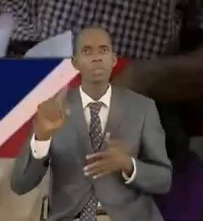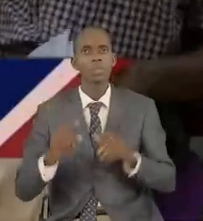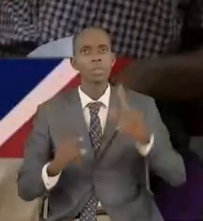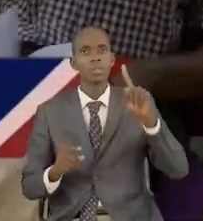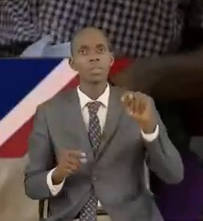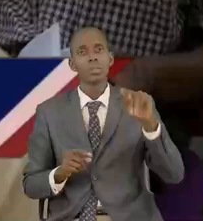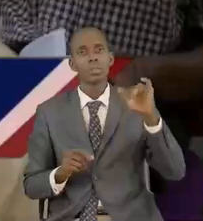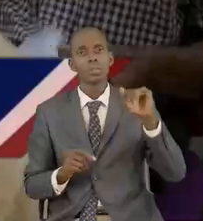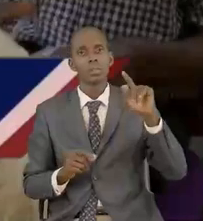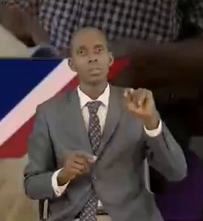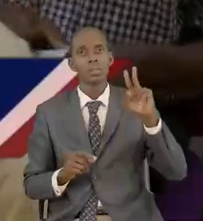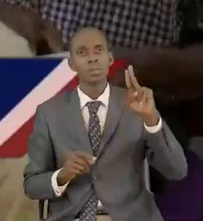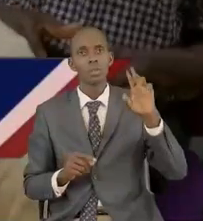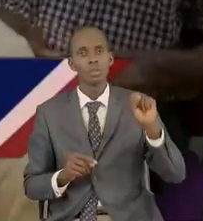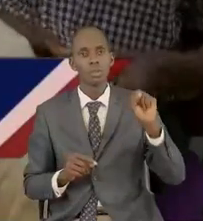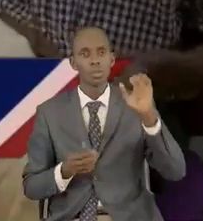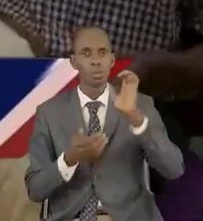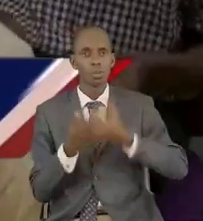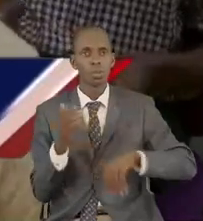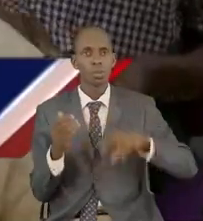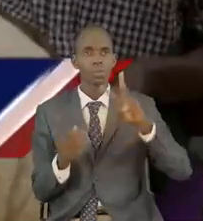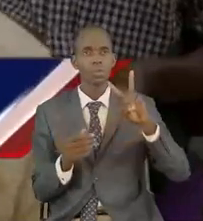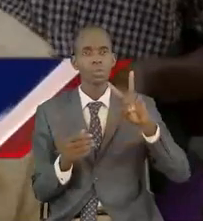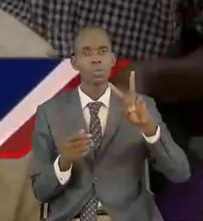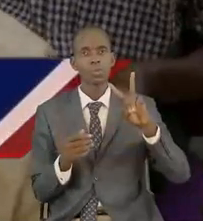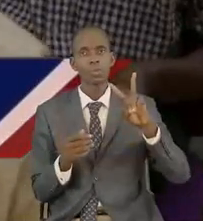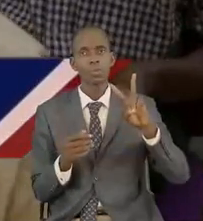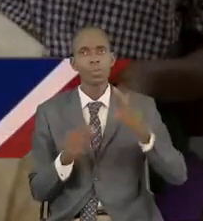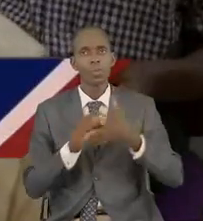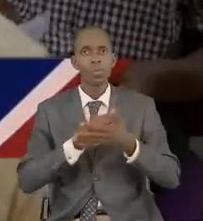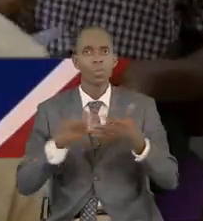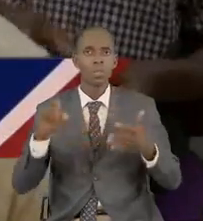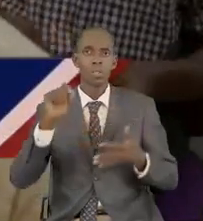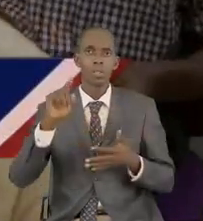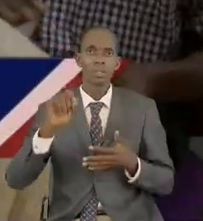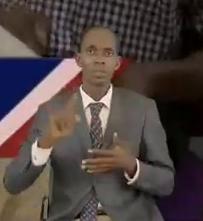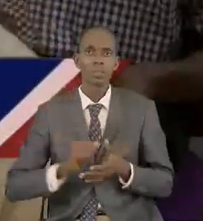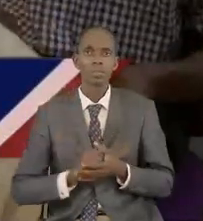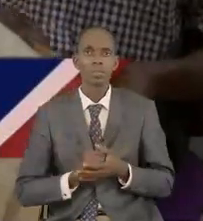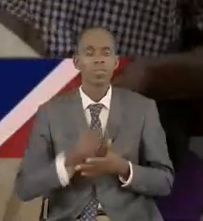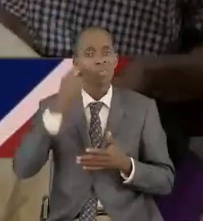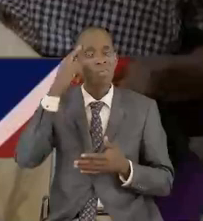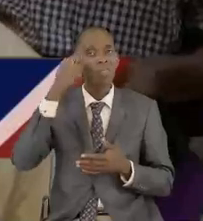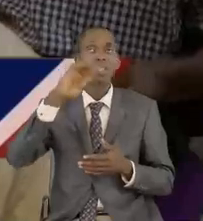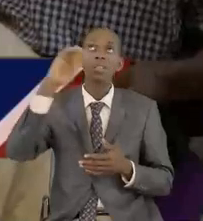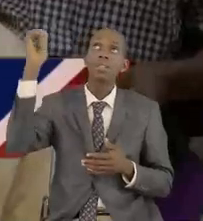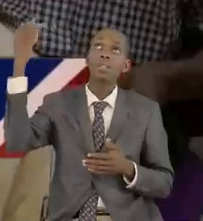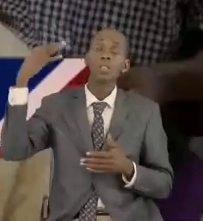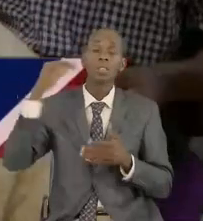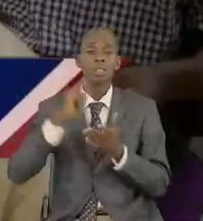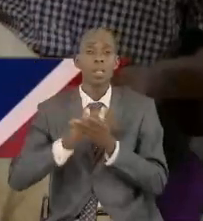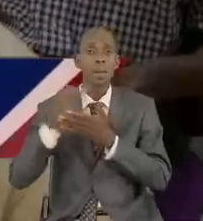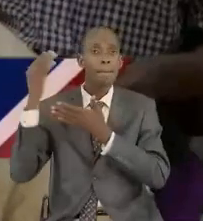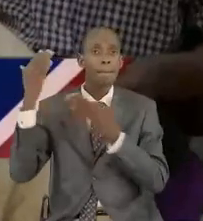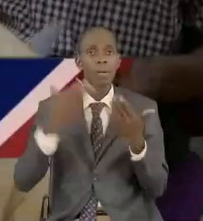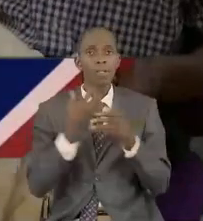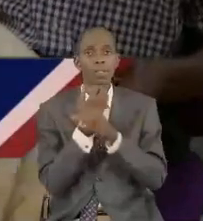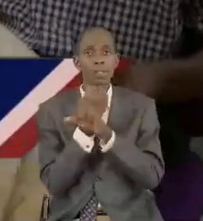titres de 11 petit chapitre 2 verset 11 car la grâce de Dieu